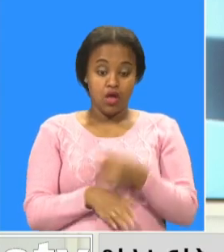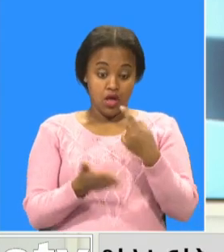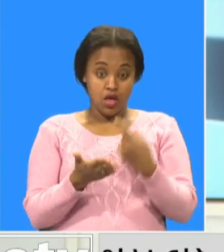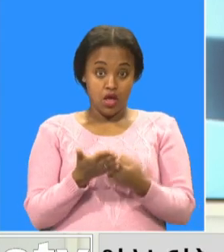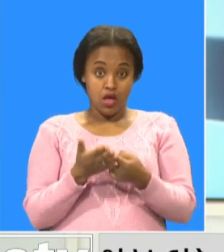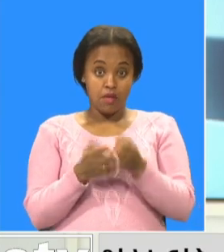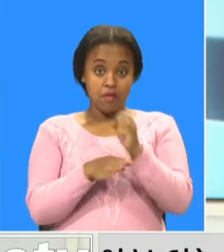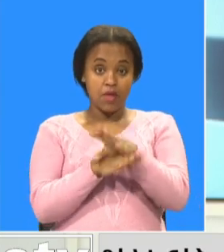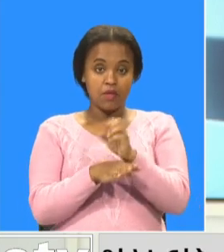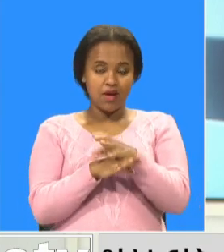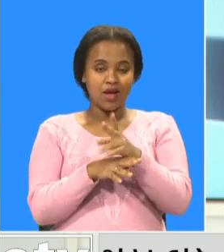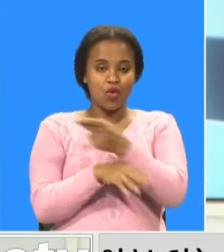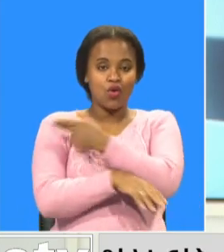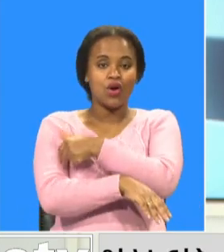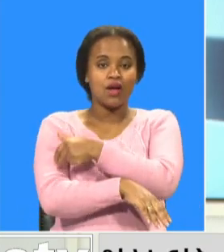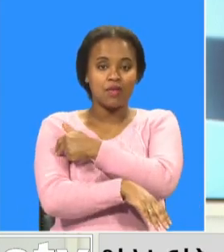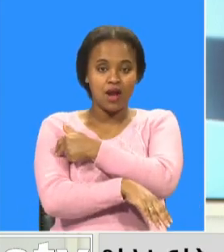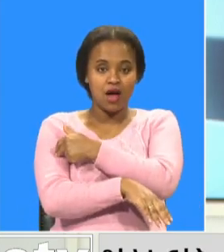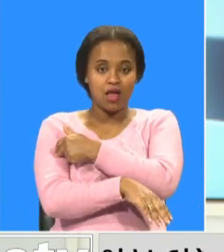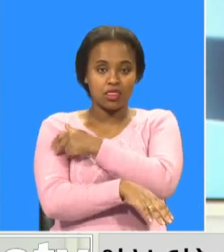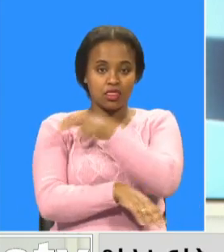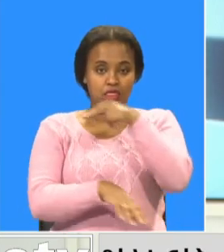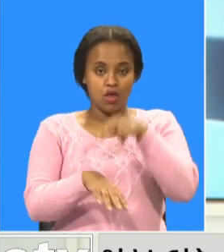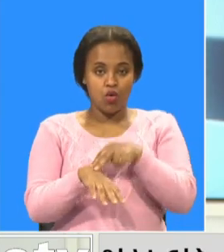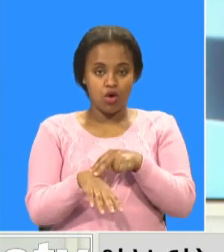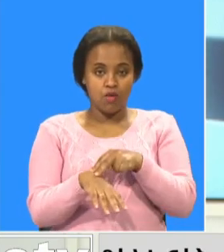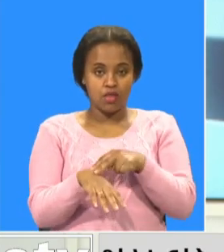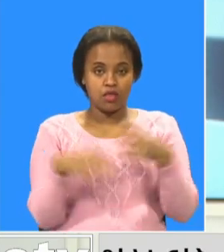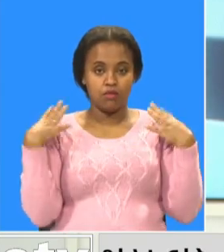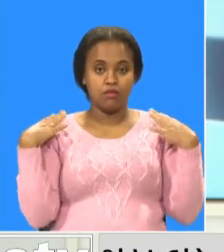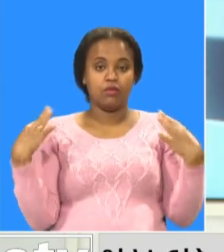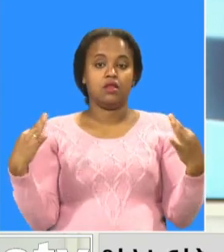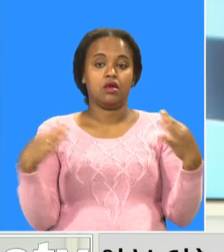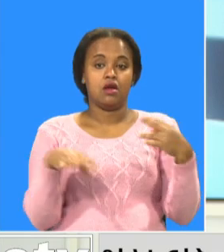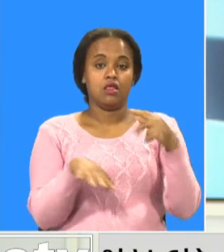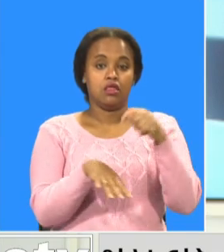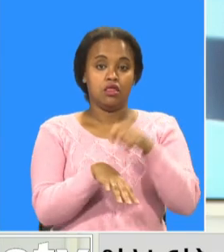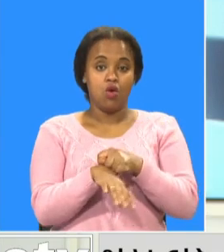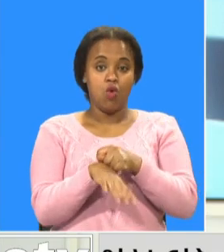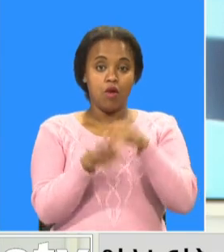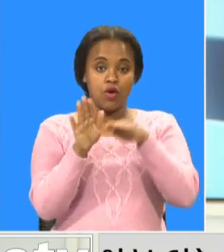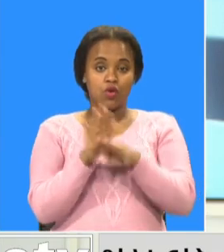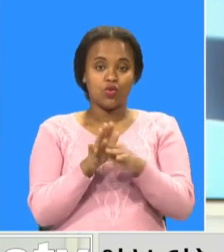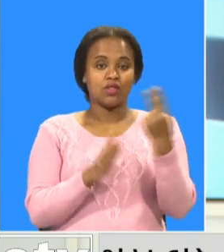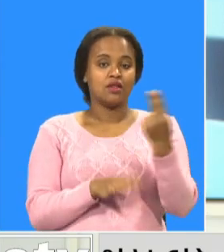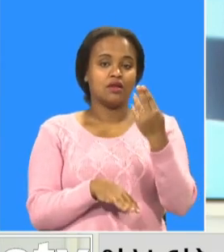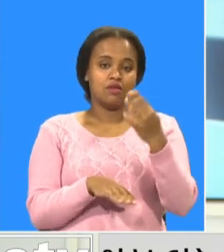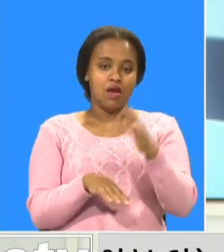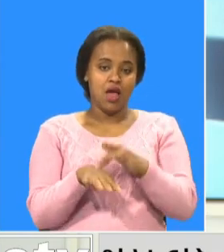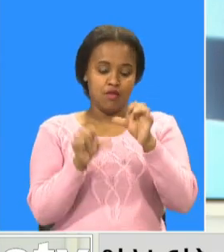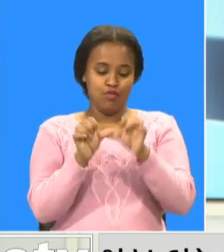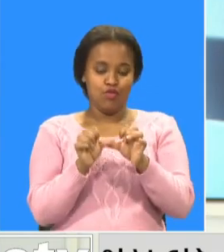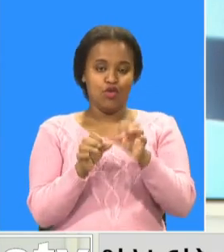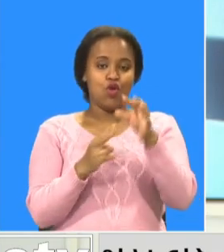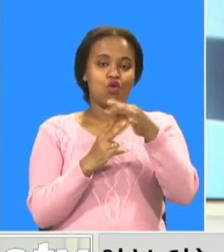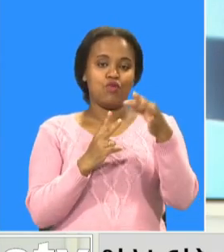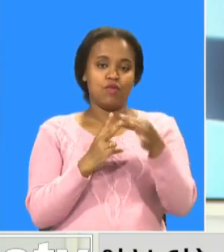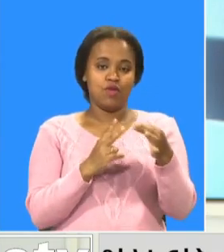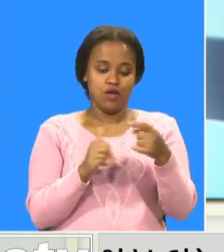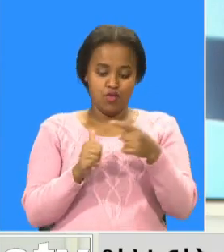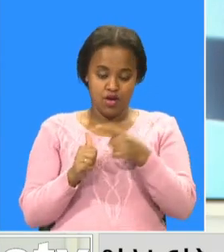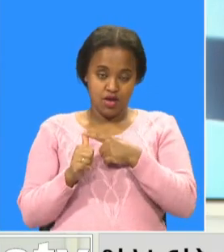የሚመከረው በህክምናው ሴክተር ወይም ደግሞ በጤና ተቋማት ውስጥ ጥቅም ላይ ቢውል ነው የሚመረጠው።